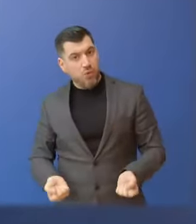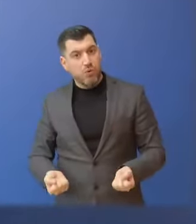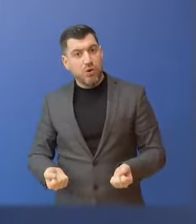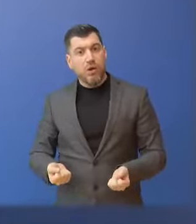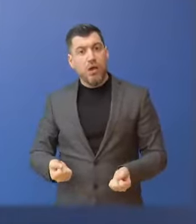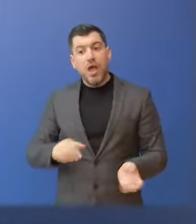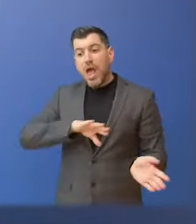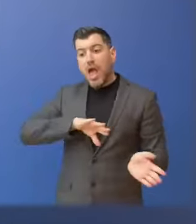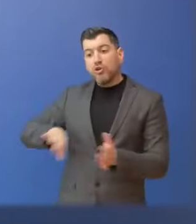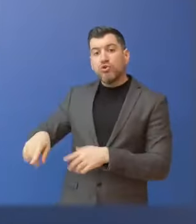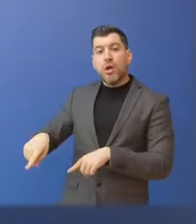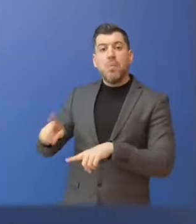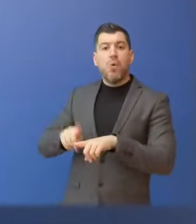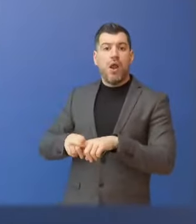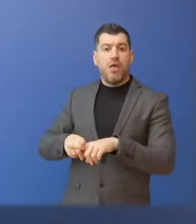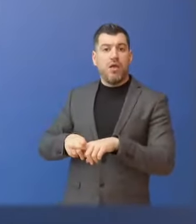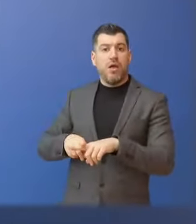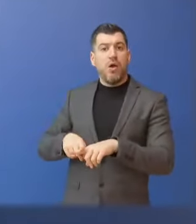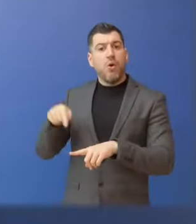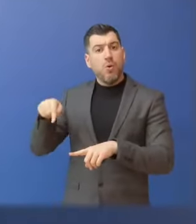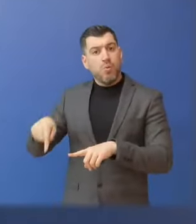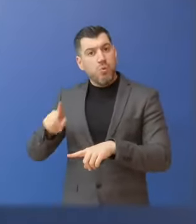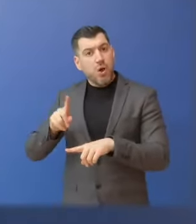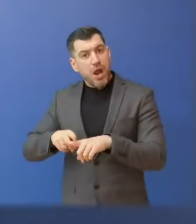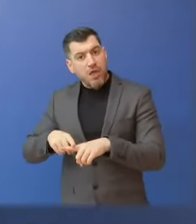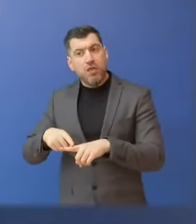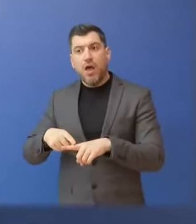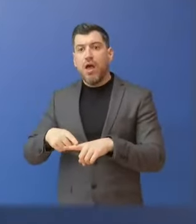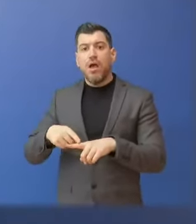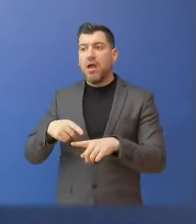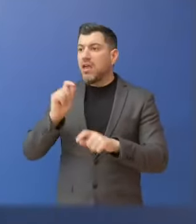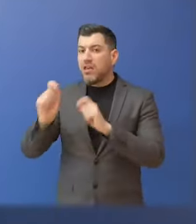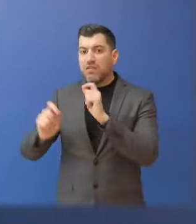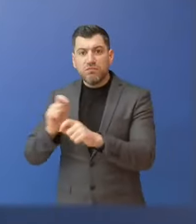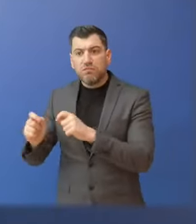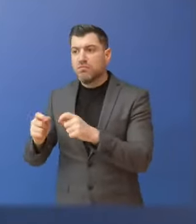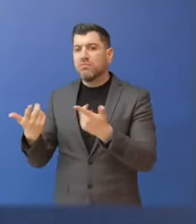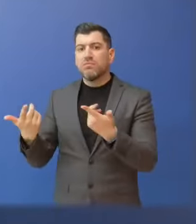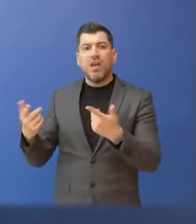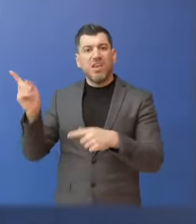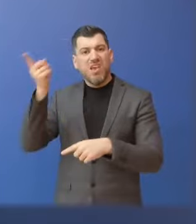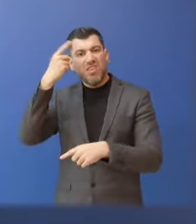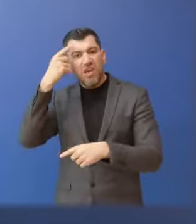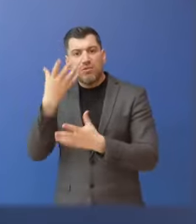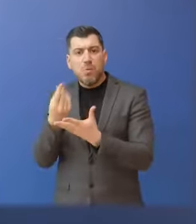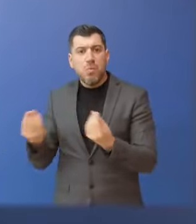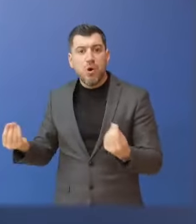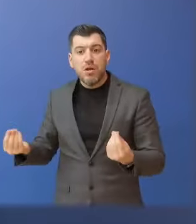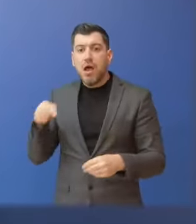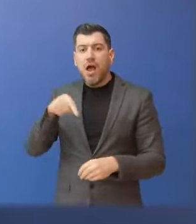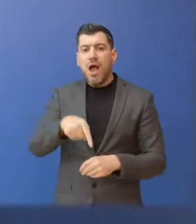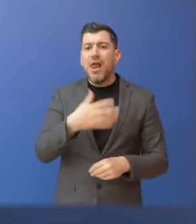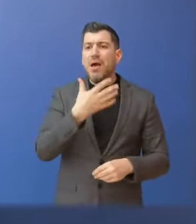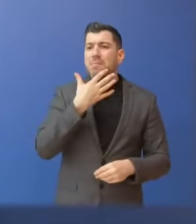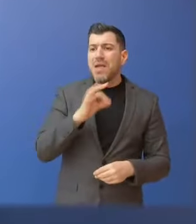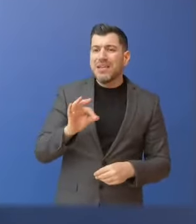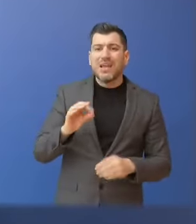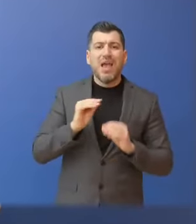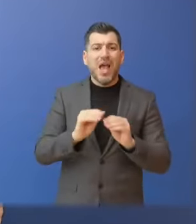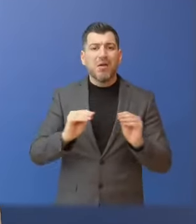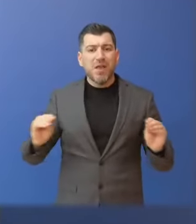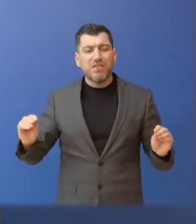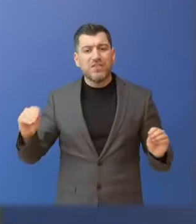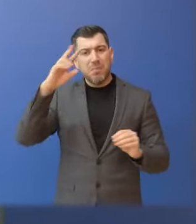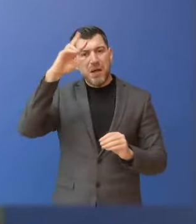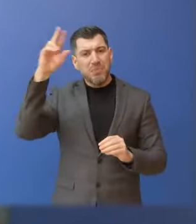τομές και στην τριτοβάθμια δυση έχει μείνει πίσω έχει μείνει πίσω κυρίως γιατί είναι βαθιά ριζωμένες οι ιδεοληψίες της αριστεράς και του ευρύτερου χώρου